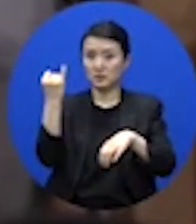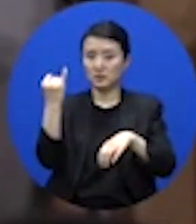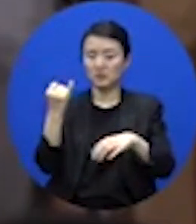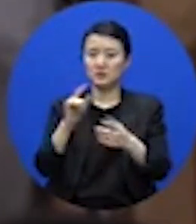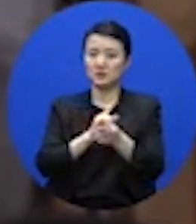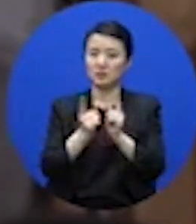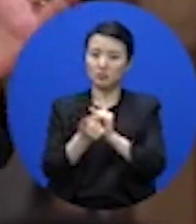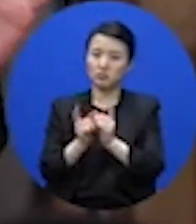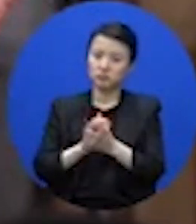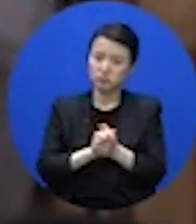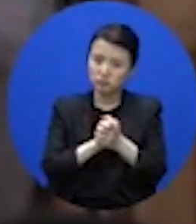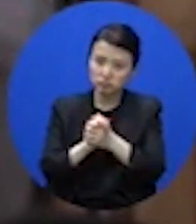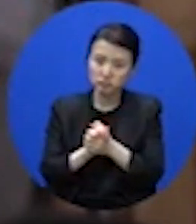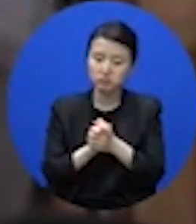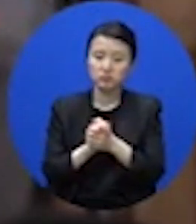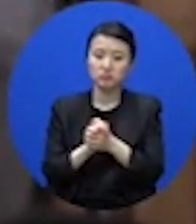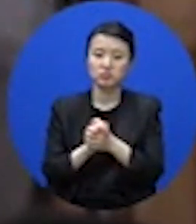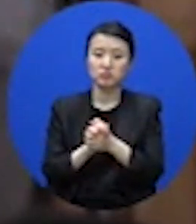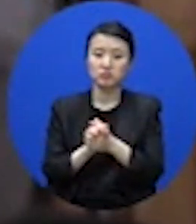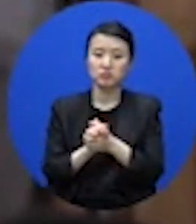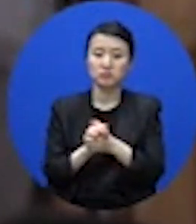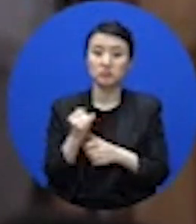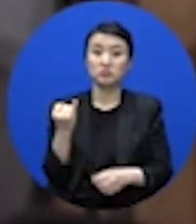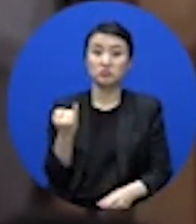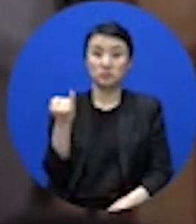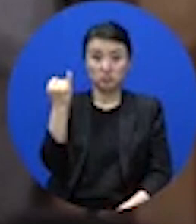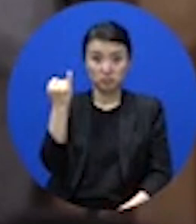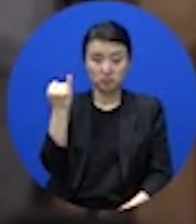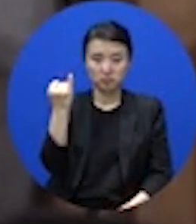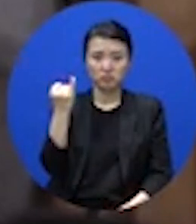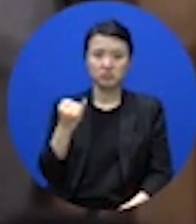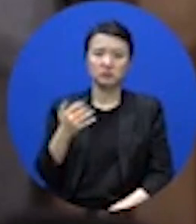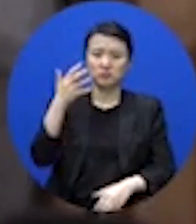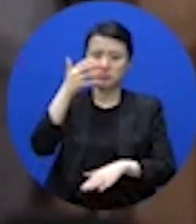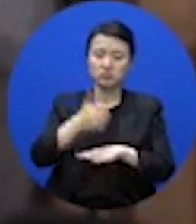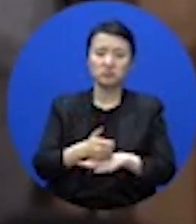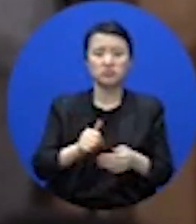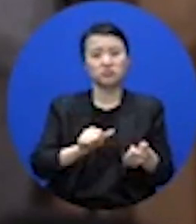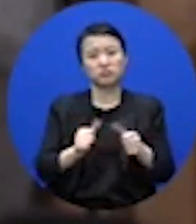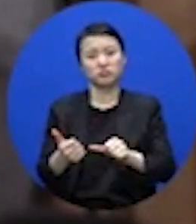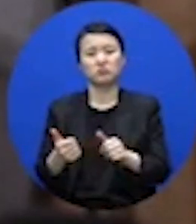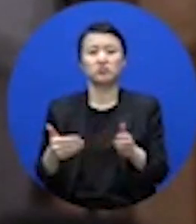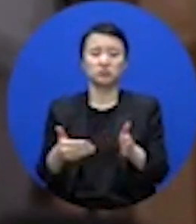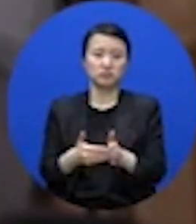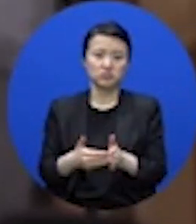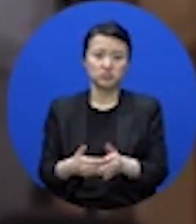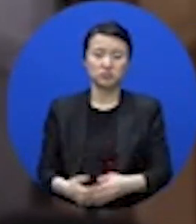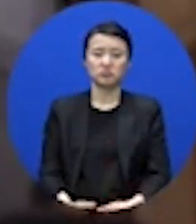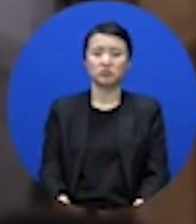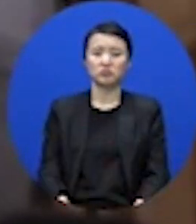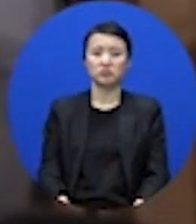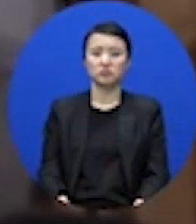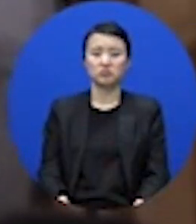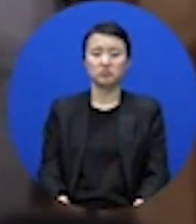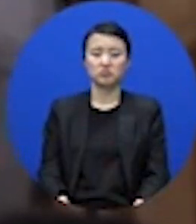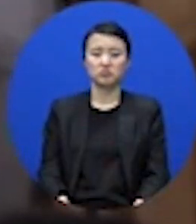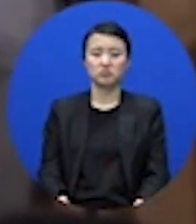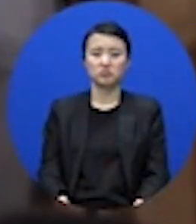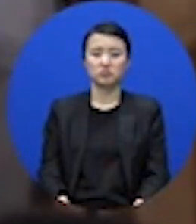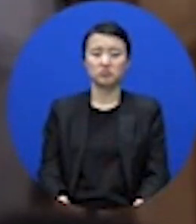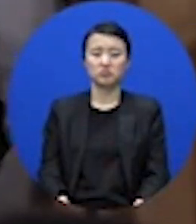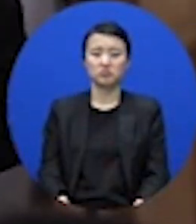참 잘 지냈는데 그 누나도 passed away. 예, 하늘나로 간 거예요. 그래서 이 유년